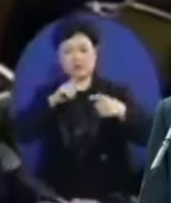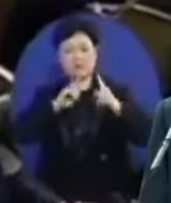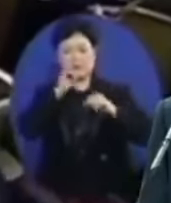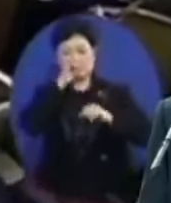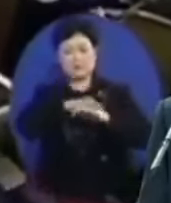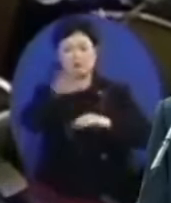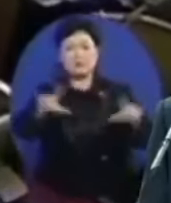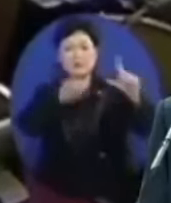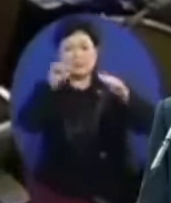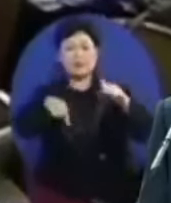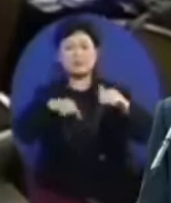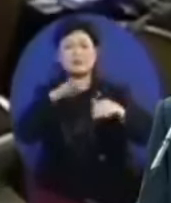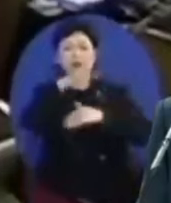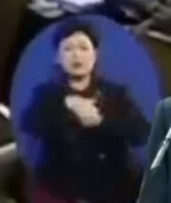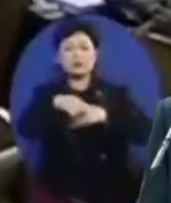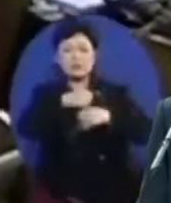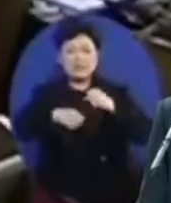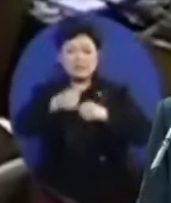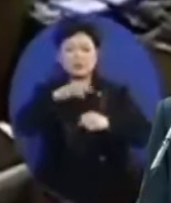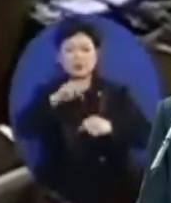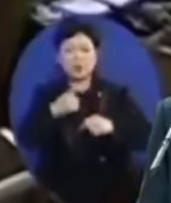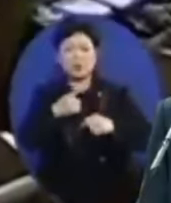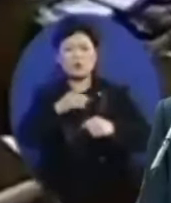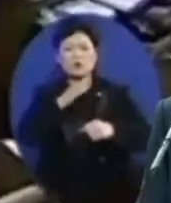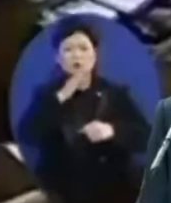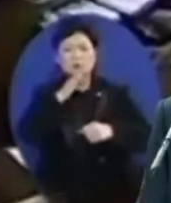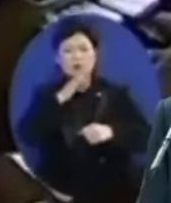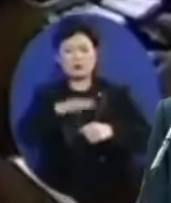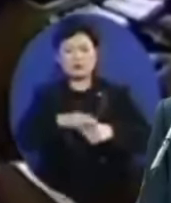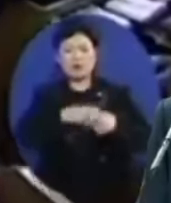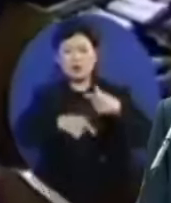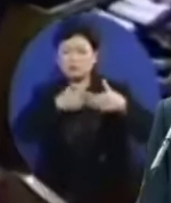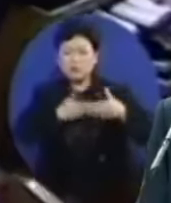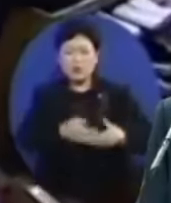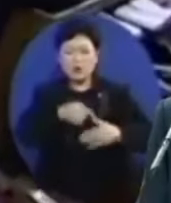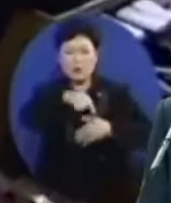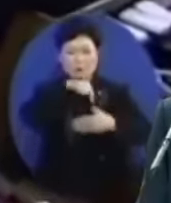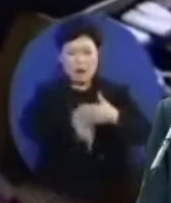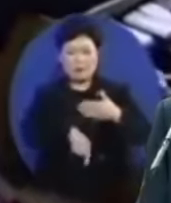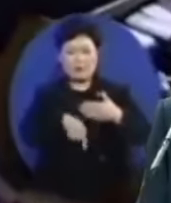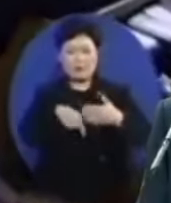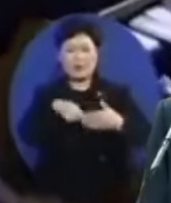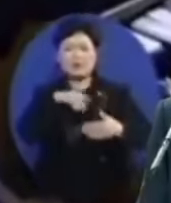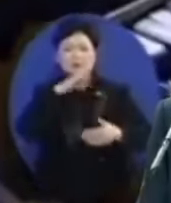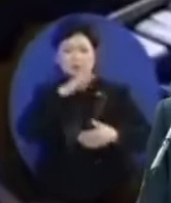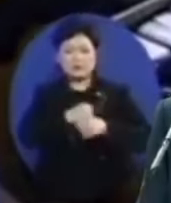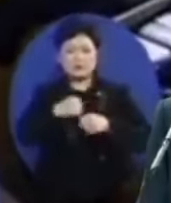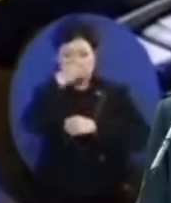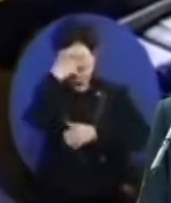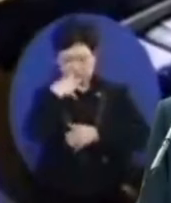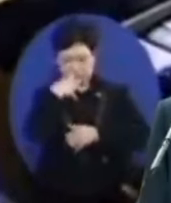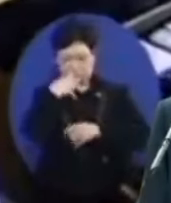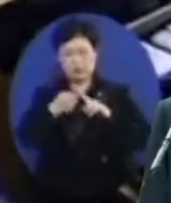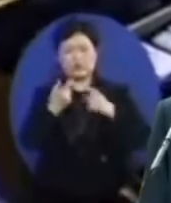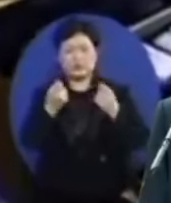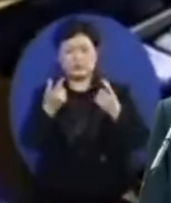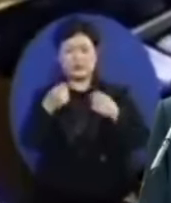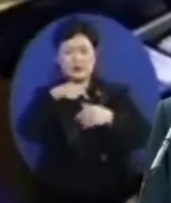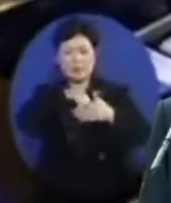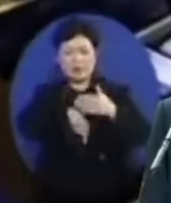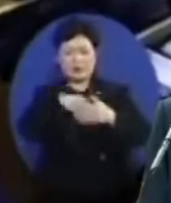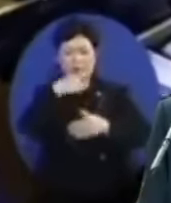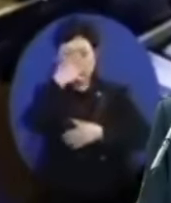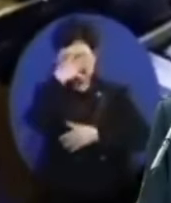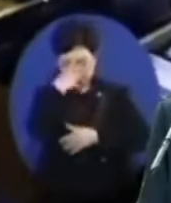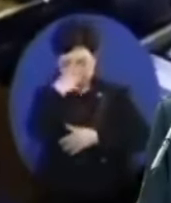삶 가운데 육체적 짐도 짐이지만 더 무거운 짐은 마음의 짐이요, 마음의 우울증입니다. 마음의 우울증이